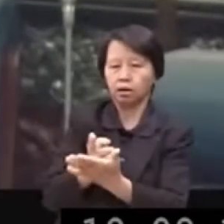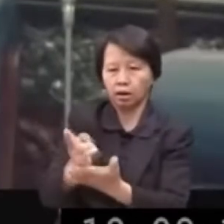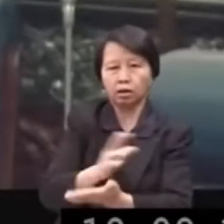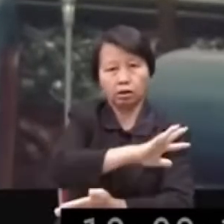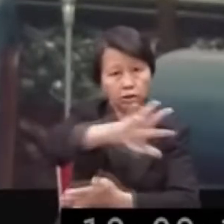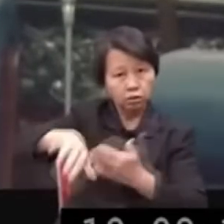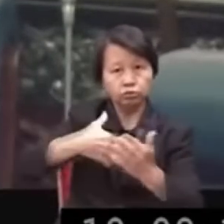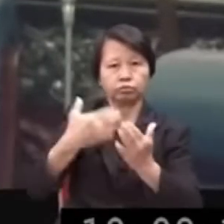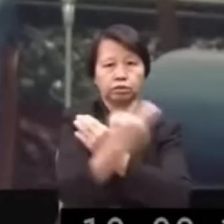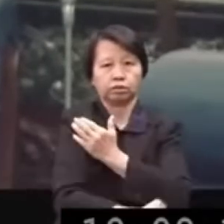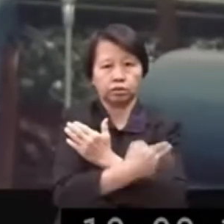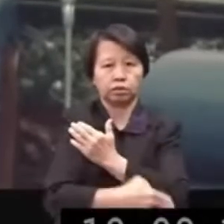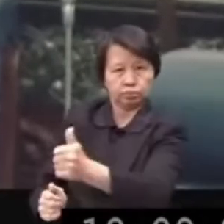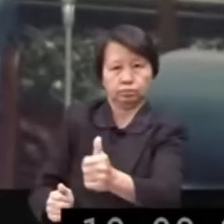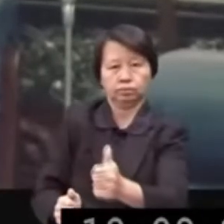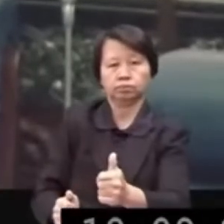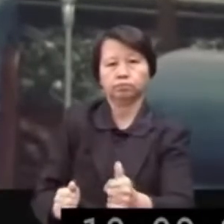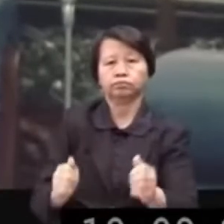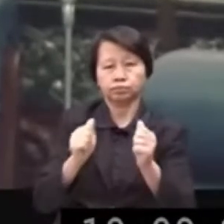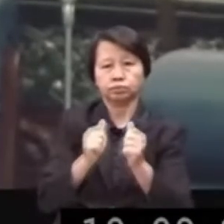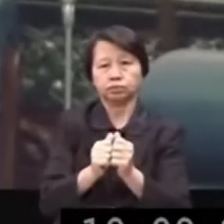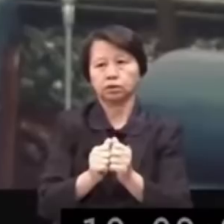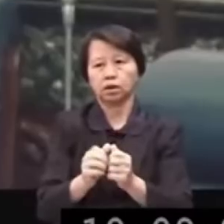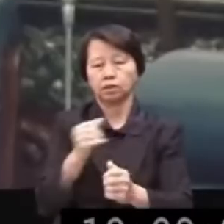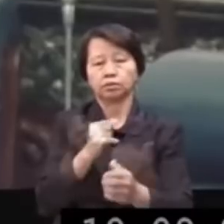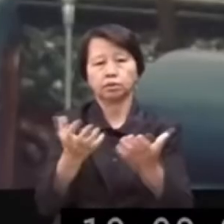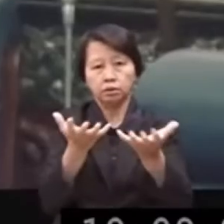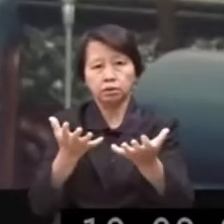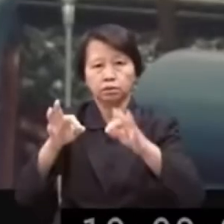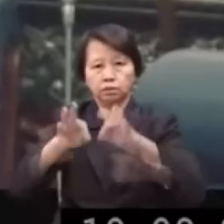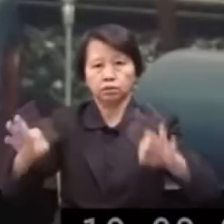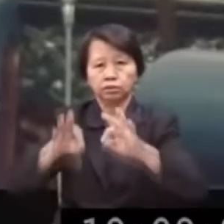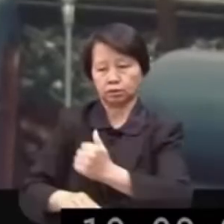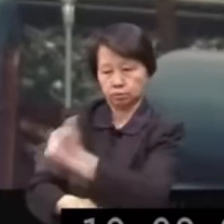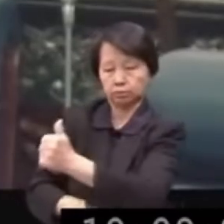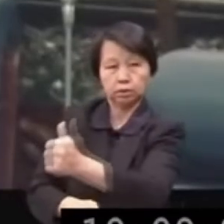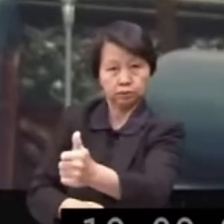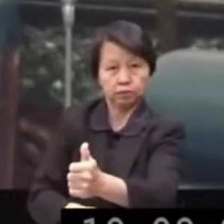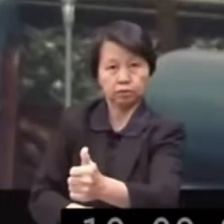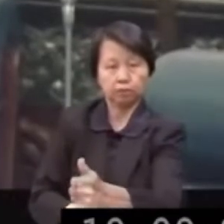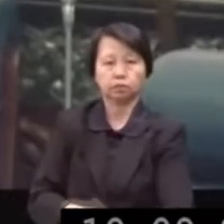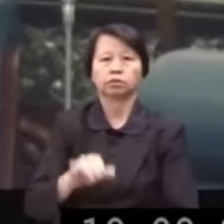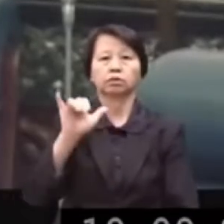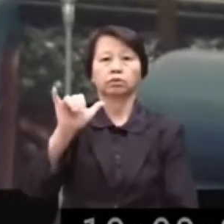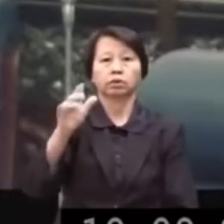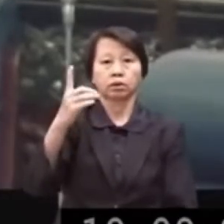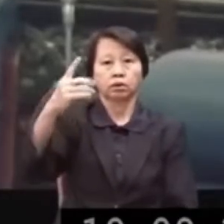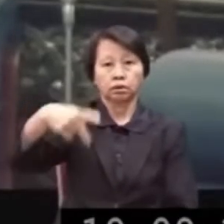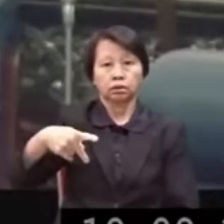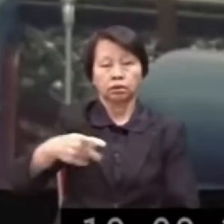untuk meningkatkan mengambil kira kehendak dan kepentingan masing-masing Tuhan yang betul